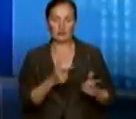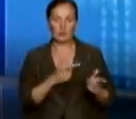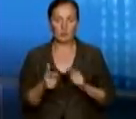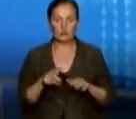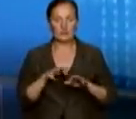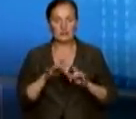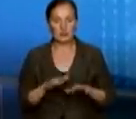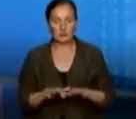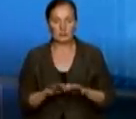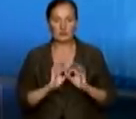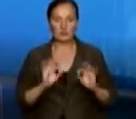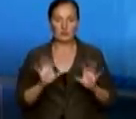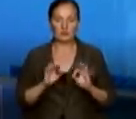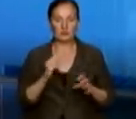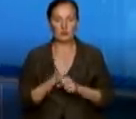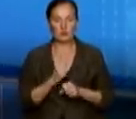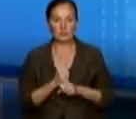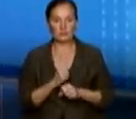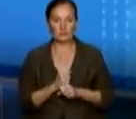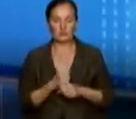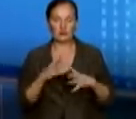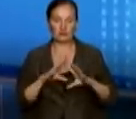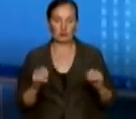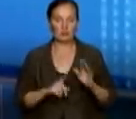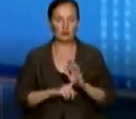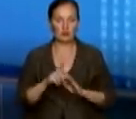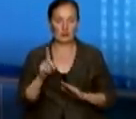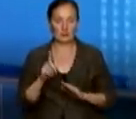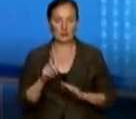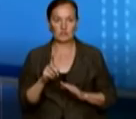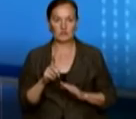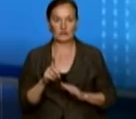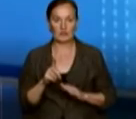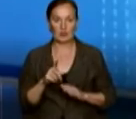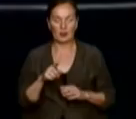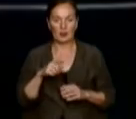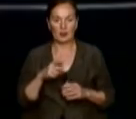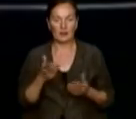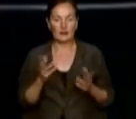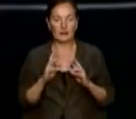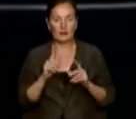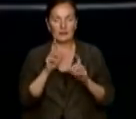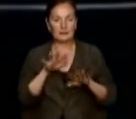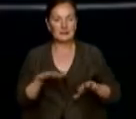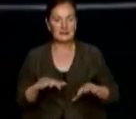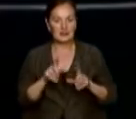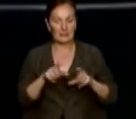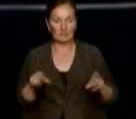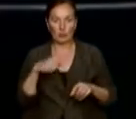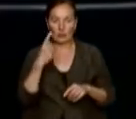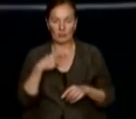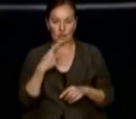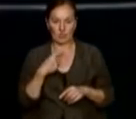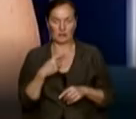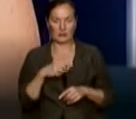Вона вже почалася. Ви б знали, яка хвиля негативу. Місцеві говорять, ПВХ продали. Чому я не можу заїхати? Я